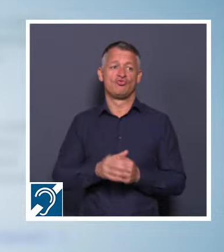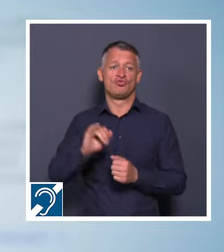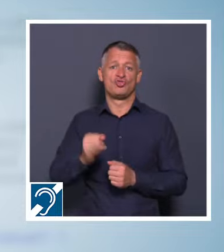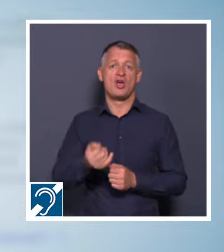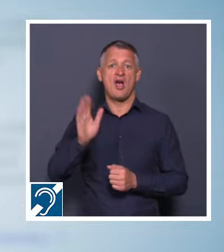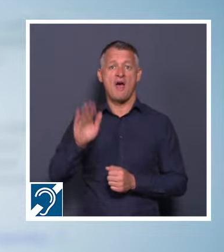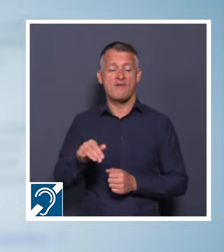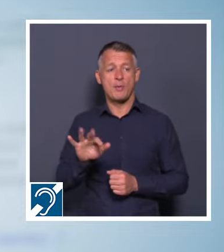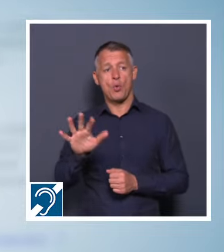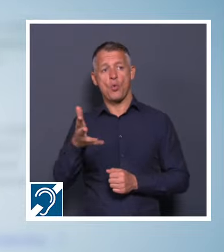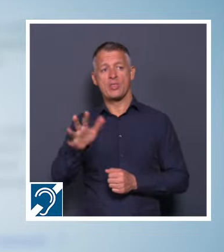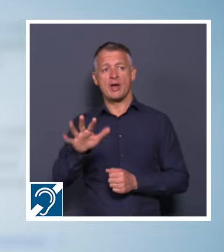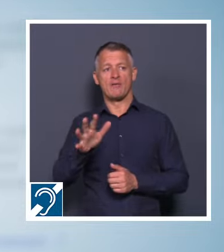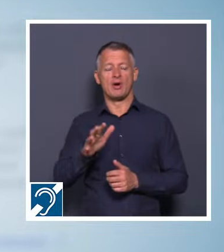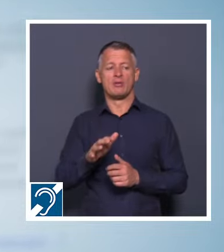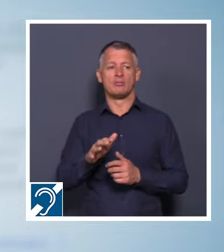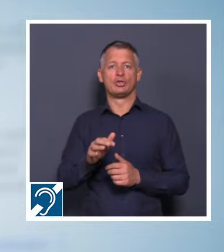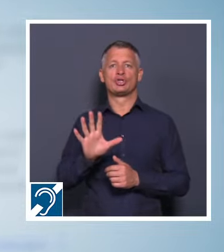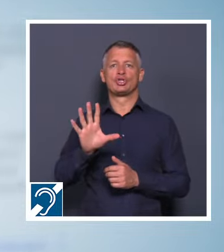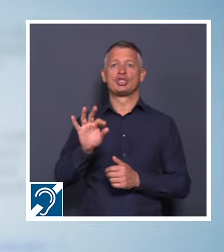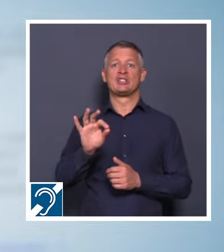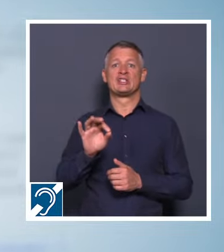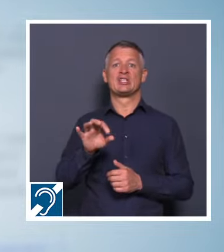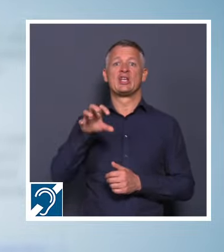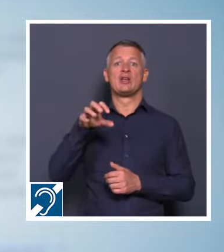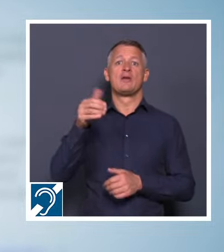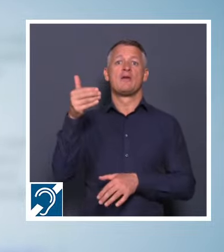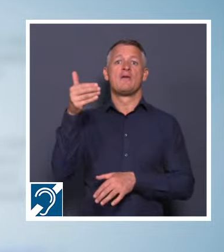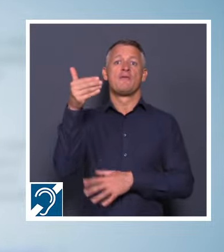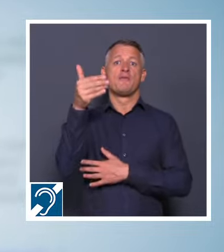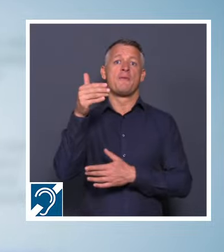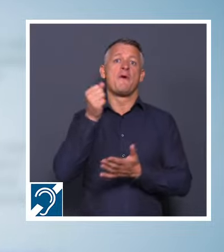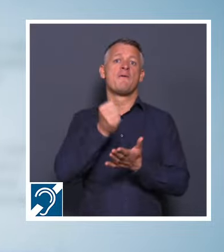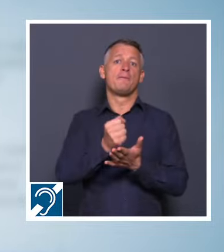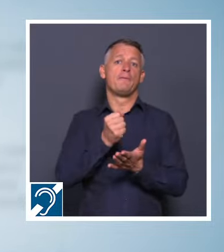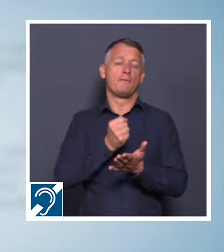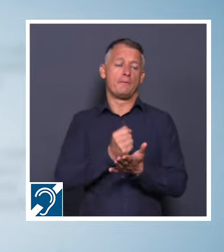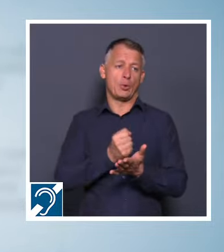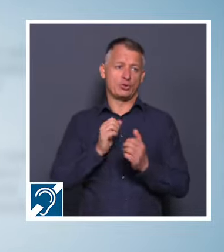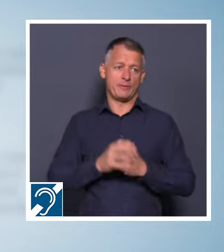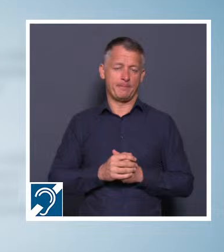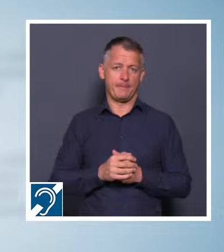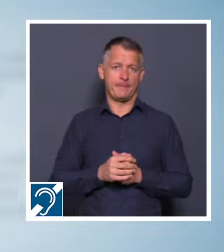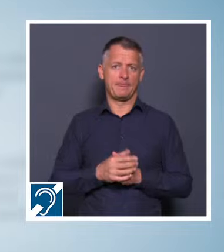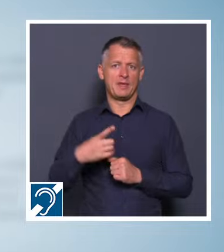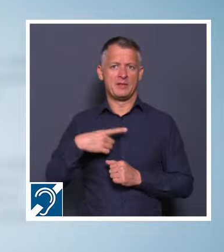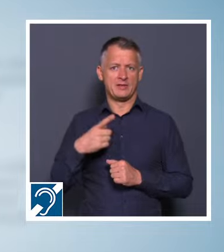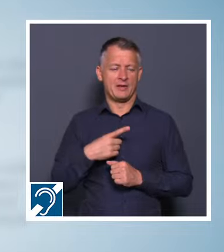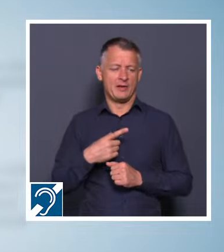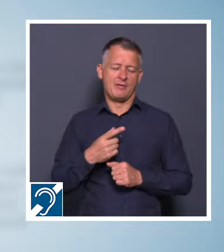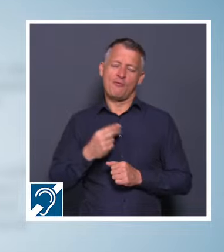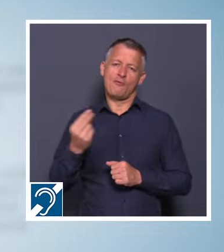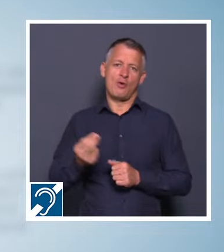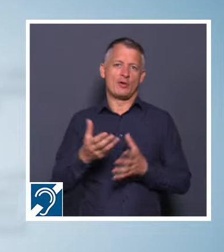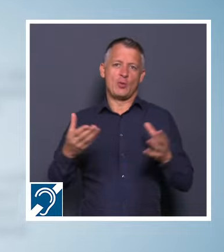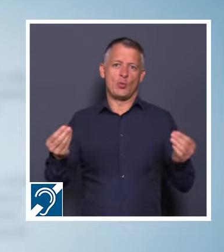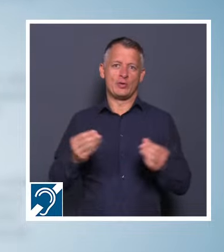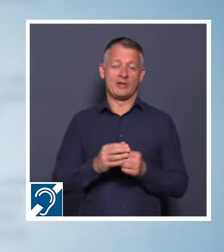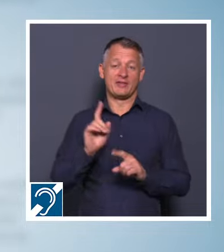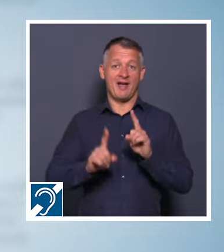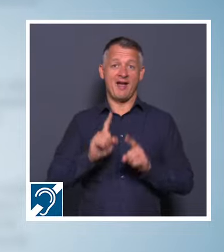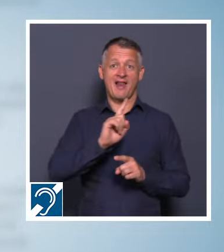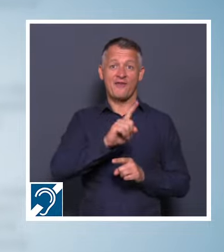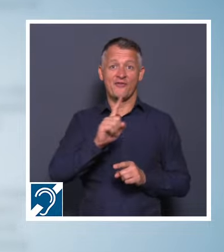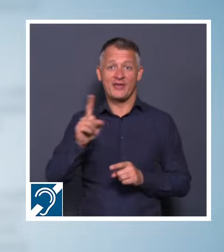avem undeva la vreo 50 de oficii poștale. Este o medie foarte mare. Dacă ai pe